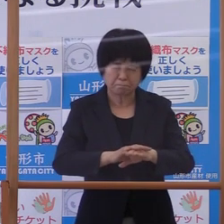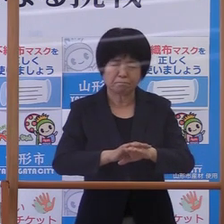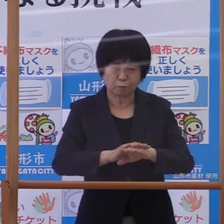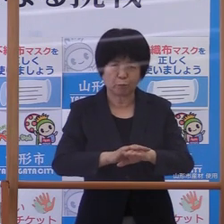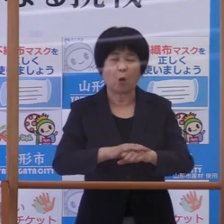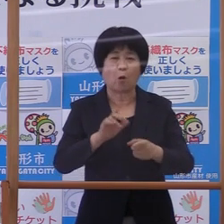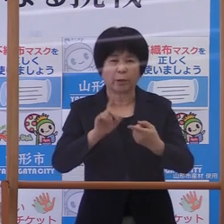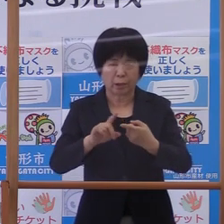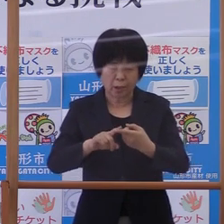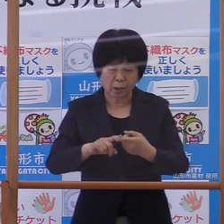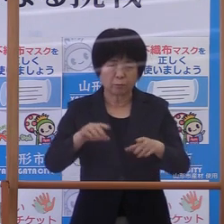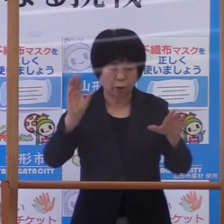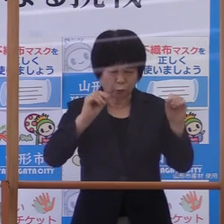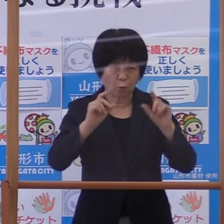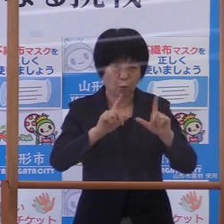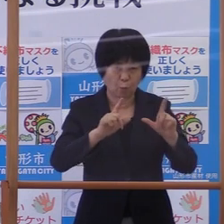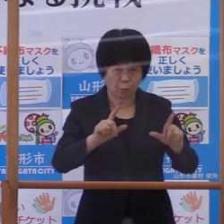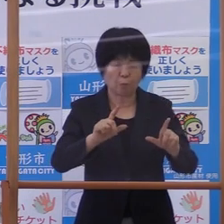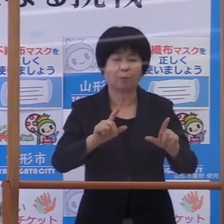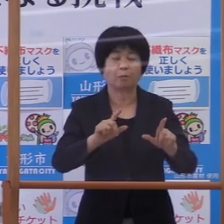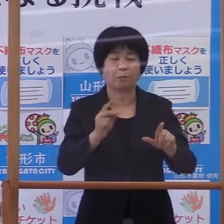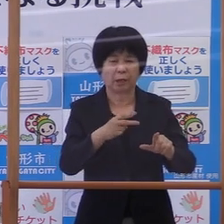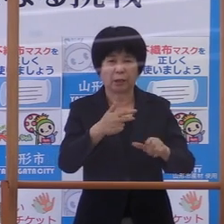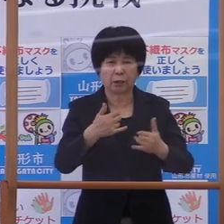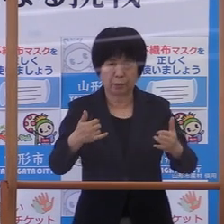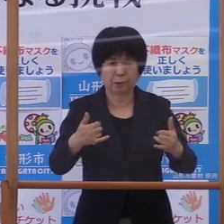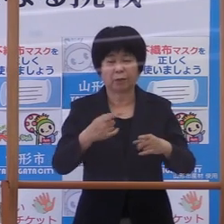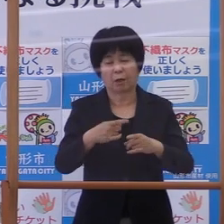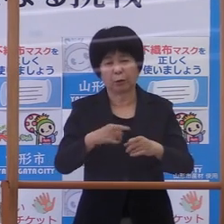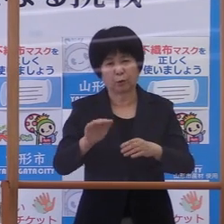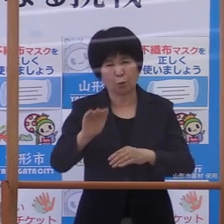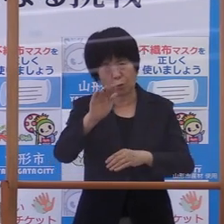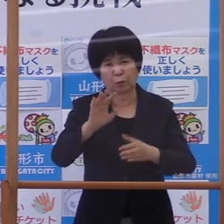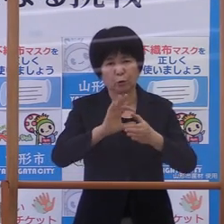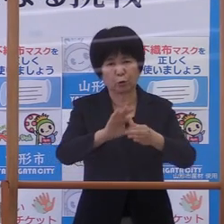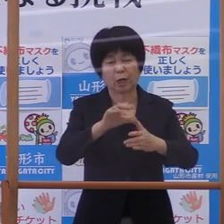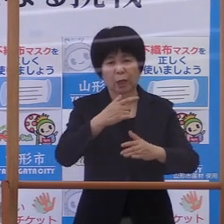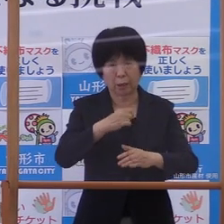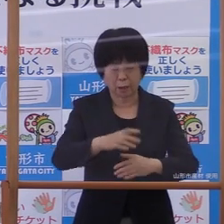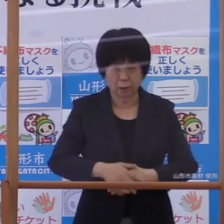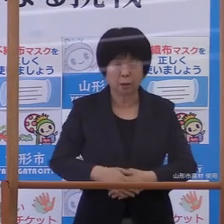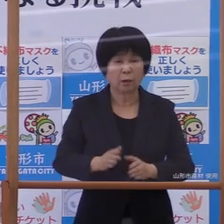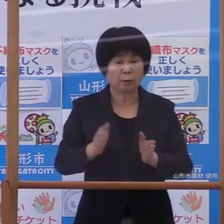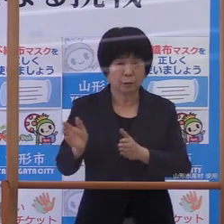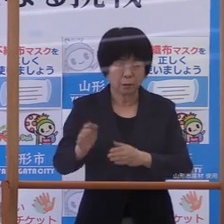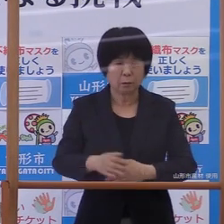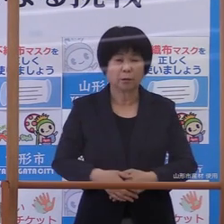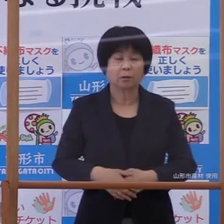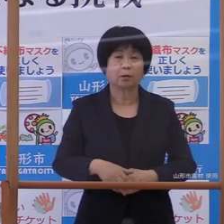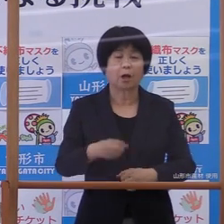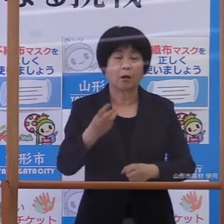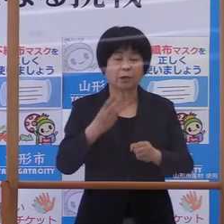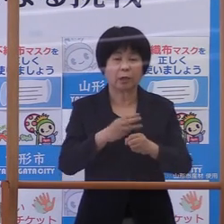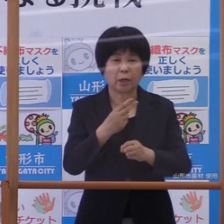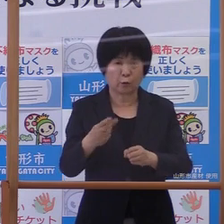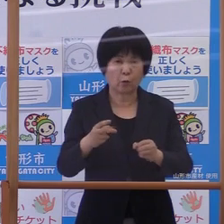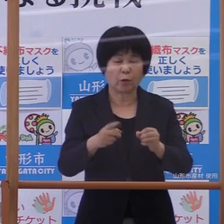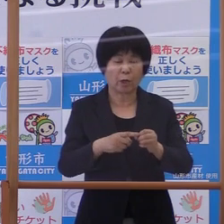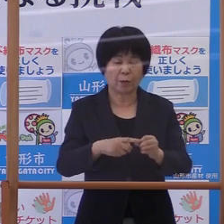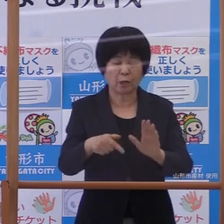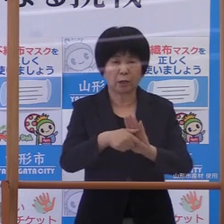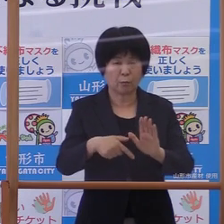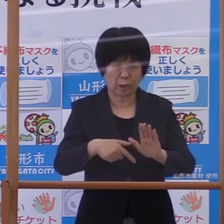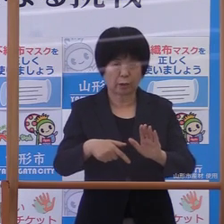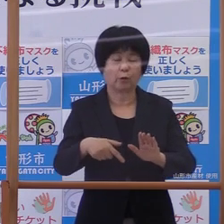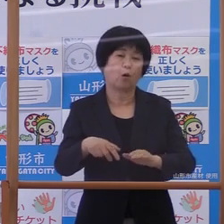情報発信と市民サービスの向上につなげてまいります。 続きまして、令和3年度山形ブランド